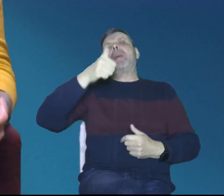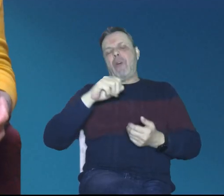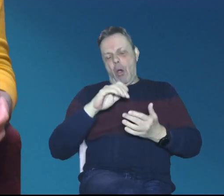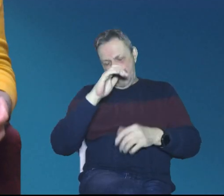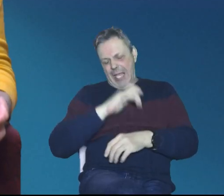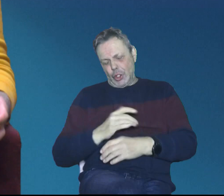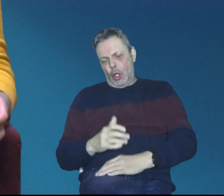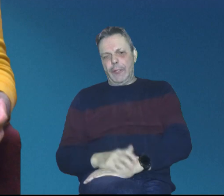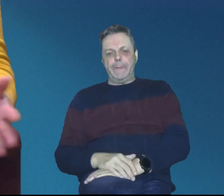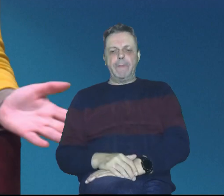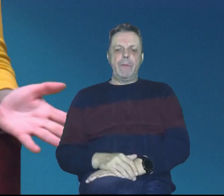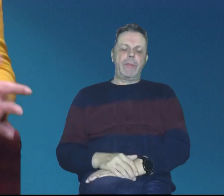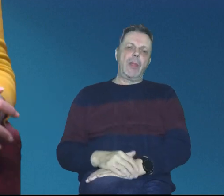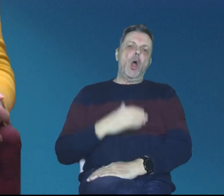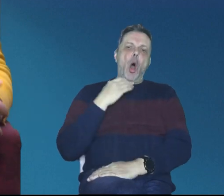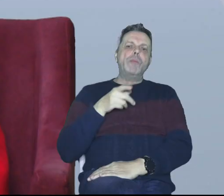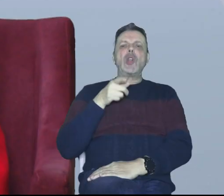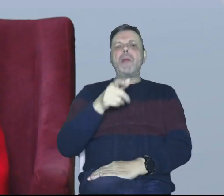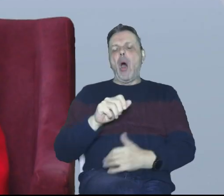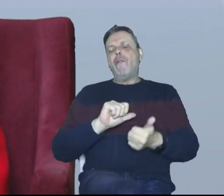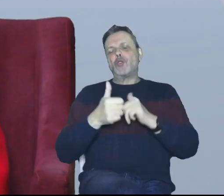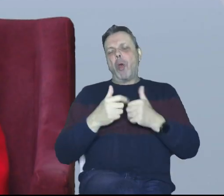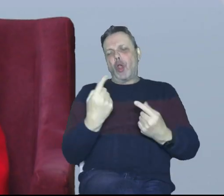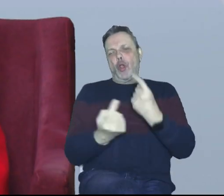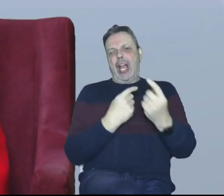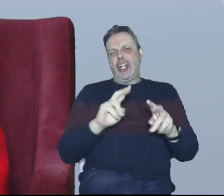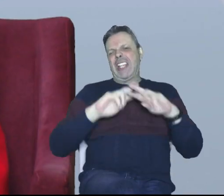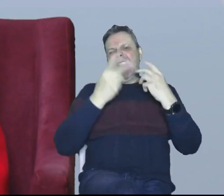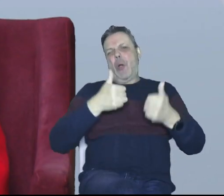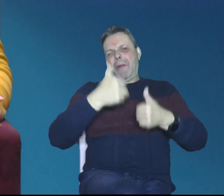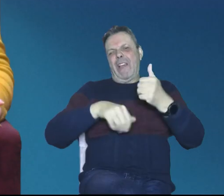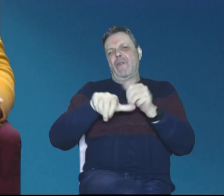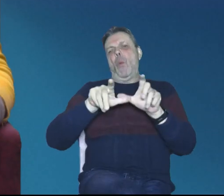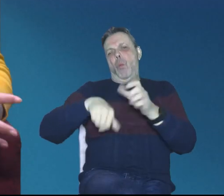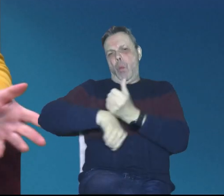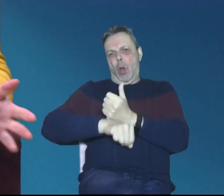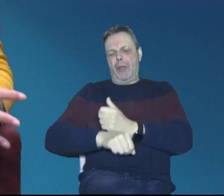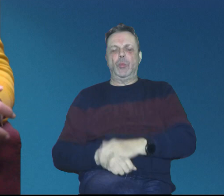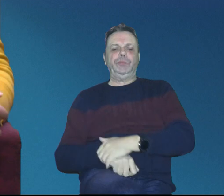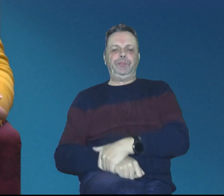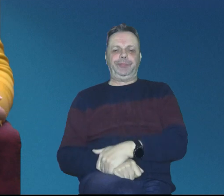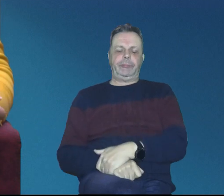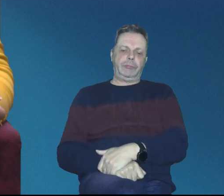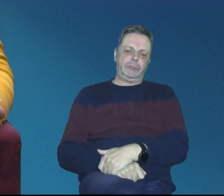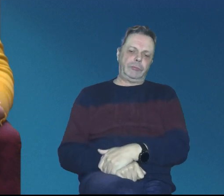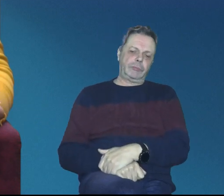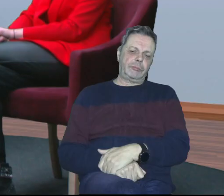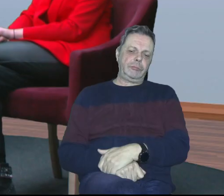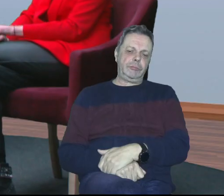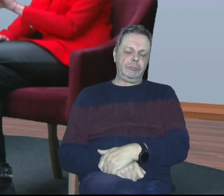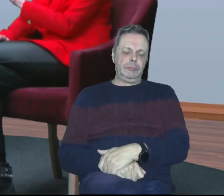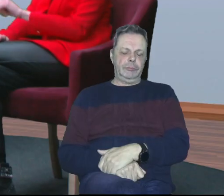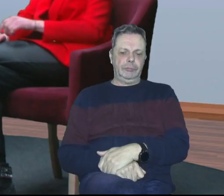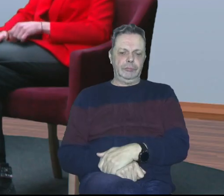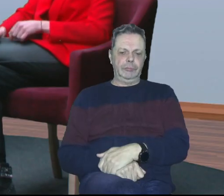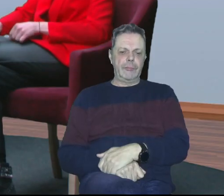probati boriti za prvo mjesto. Evo, obzirom na ovo sada sportsko događanje i svjetsko prvenstvo u nogometu. Ma, ja sam